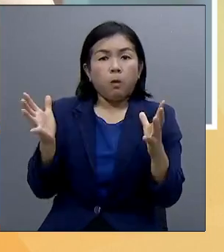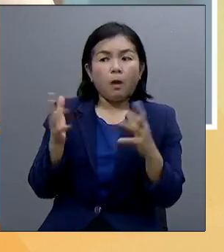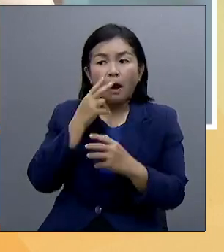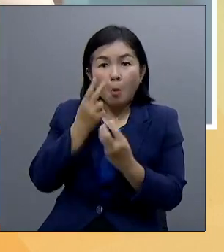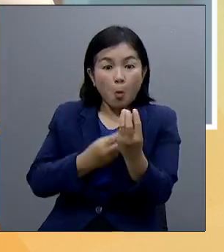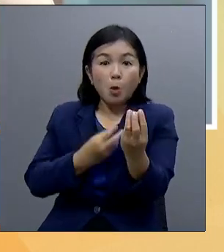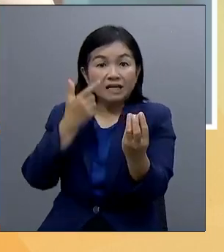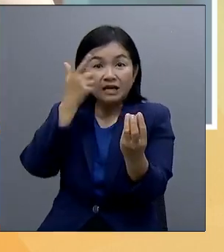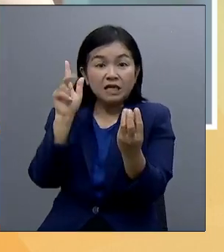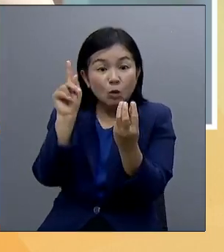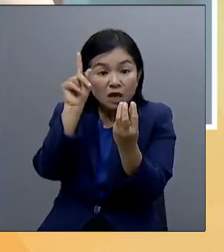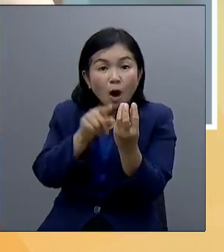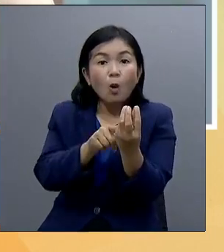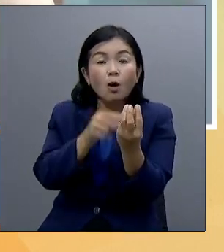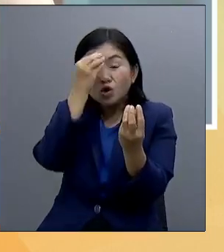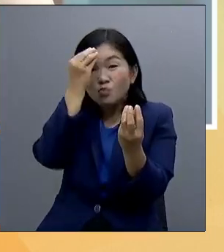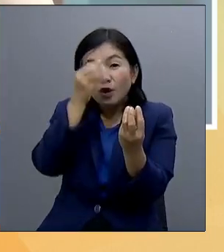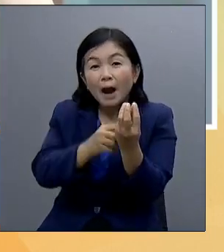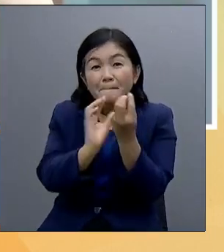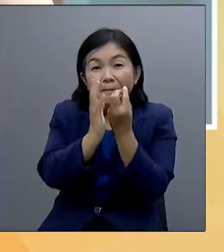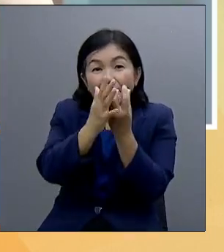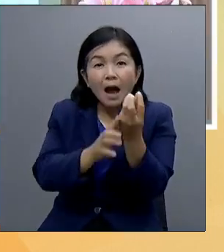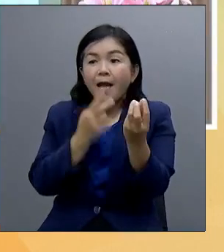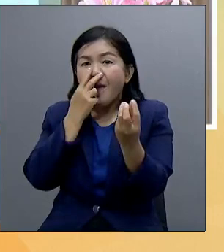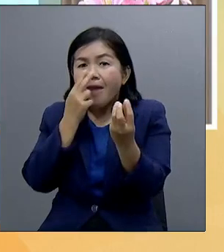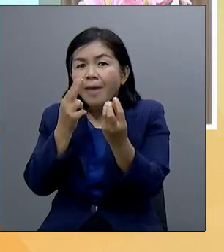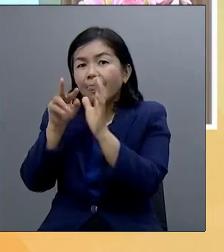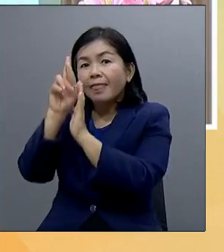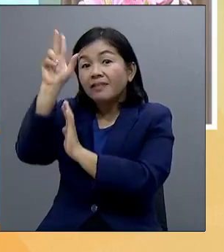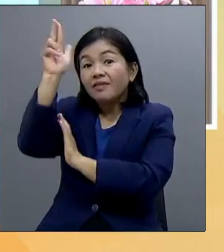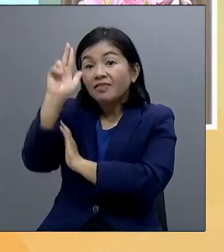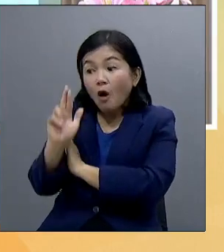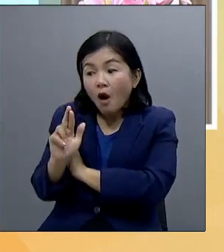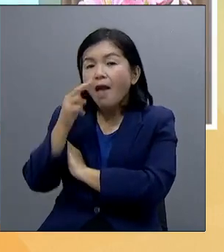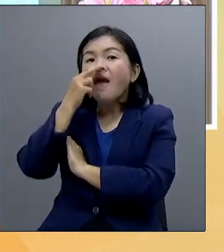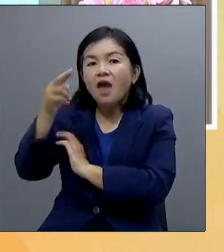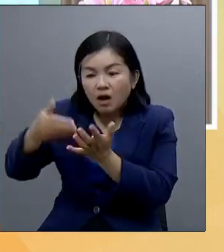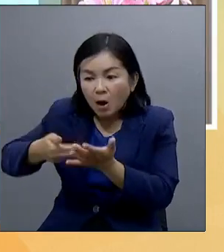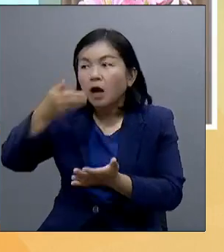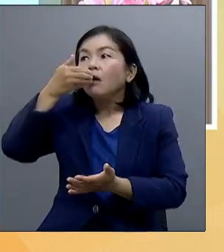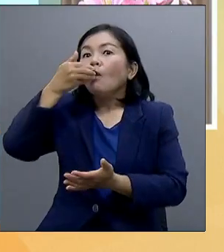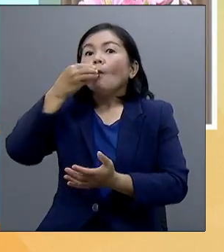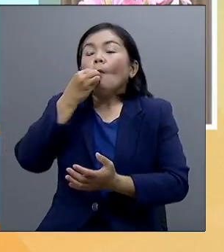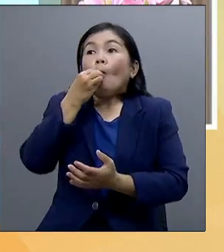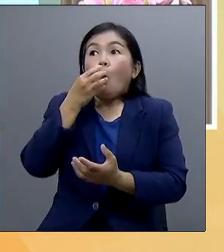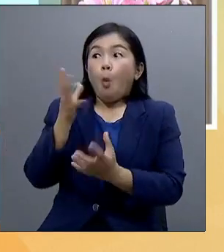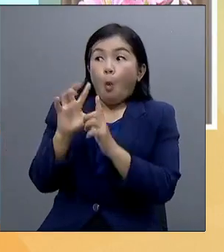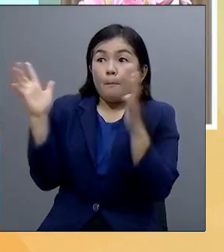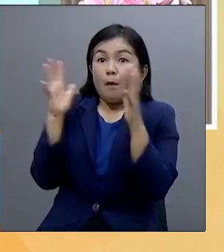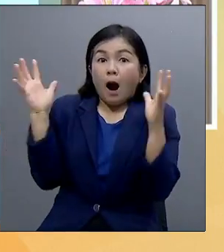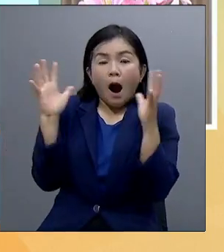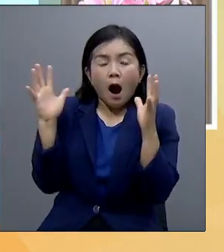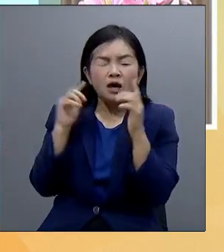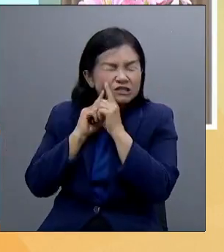ๆน่ะยังบางทีเราเห็นใน TikTok อย่างเงี้ย คือเขาทำเล่นกันนะฮะอาจารย์บางทีคือเขาตักใส่ปากกันแบบช้อนนึงเลยอ่ะแบบไม่ต้